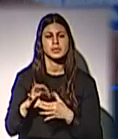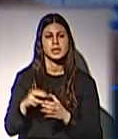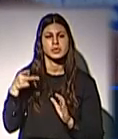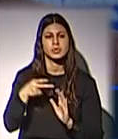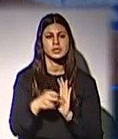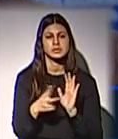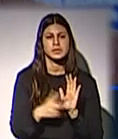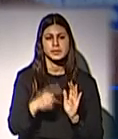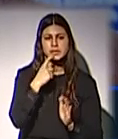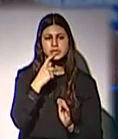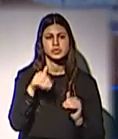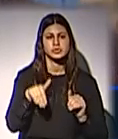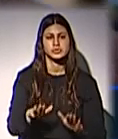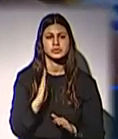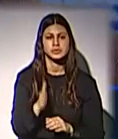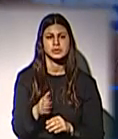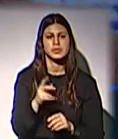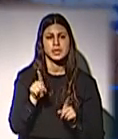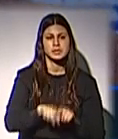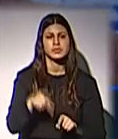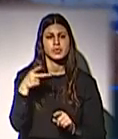მოადგილემ აკაკი ლოდიამ დაიკავა.